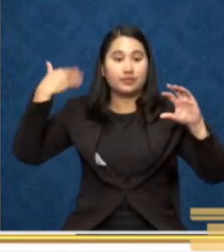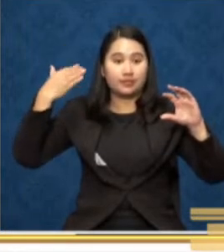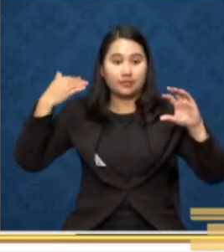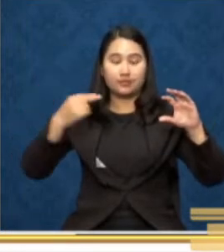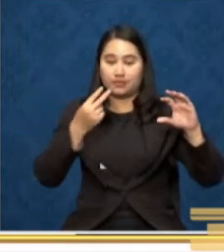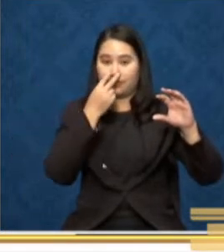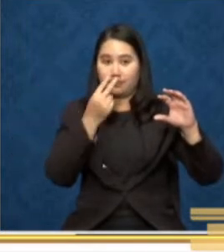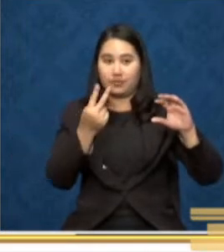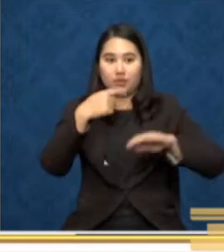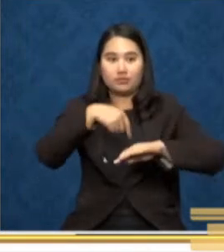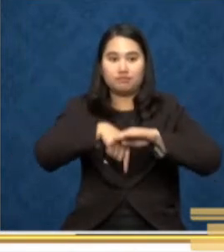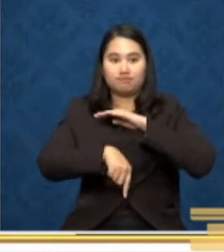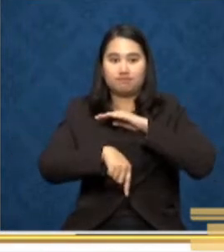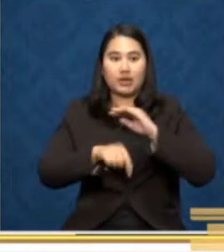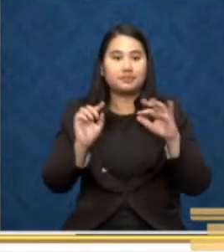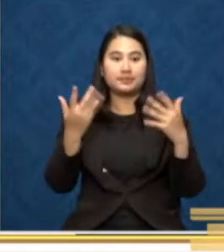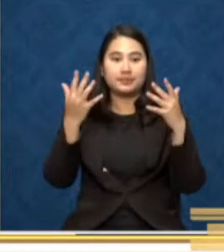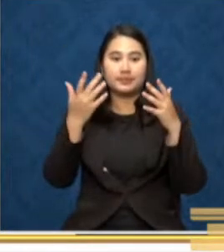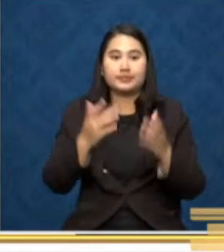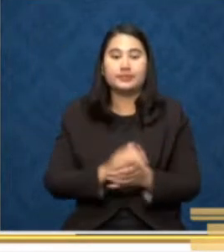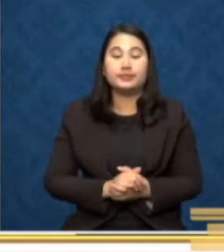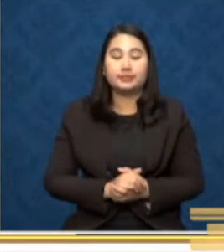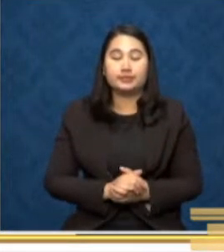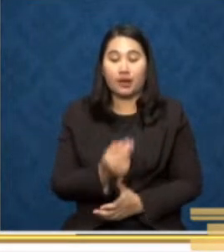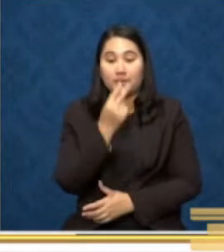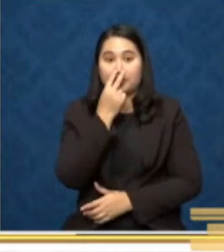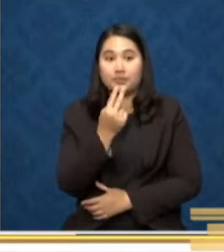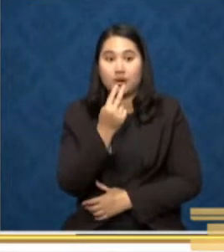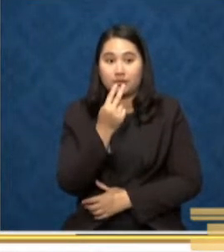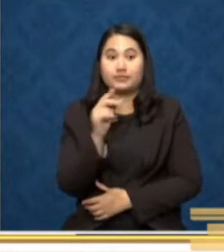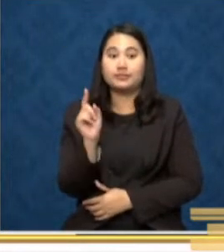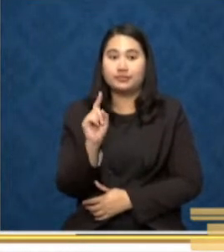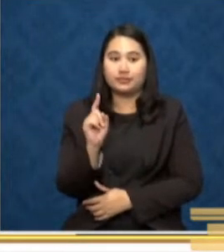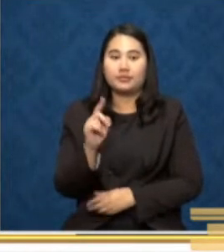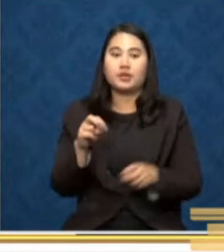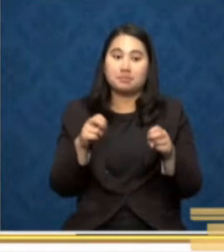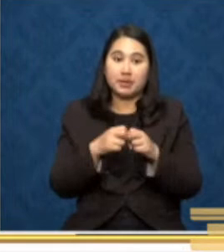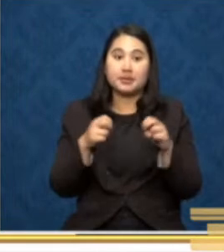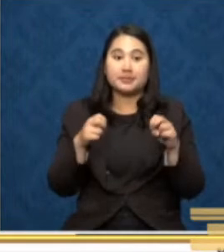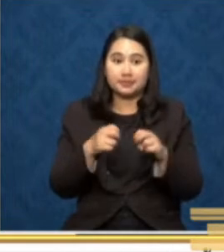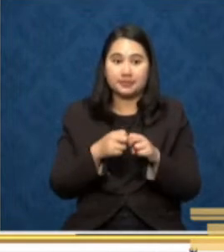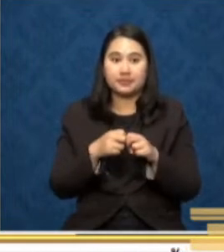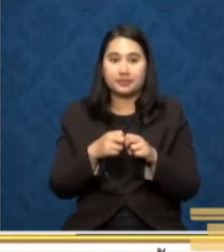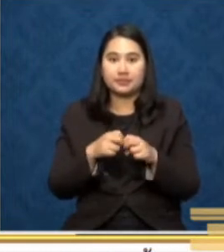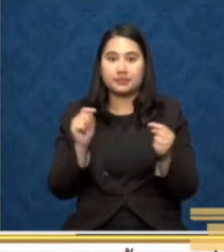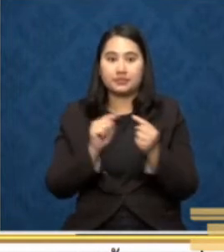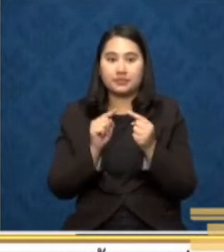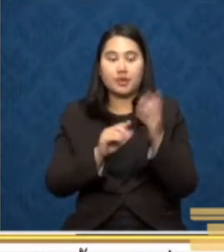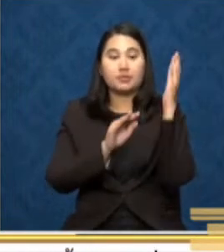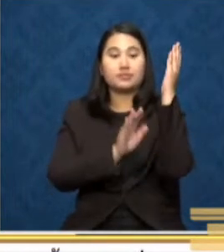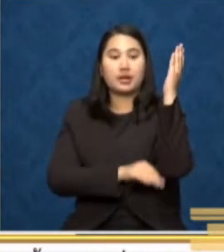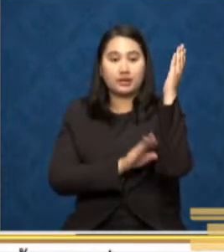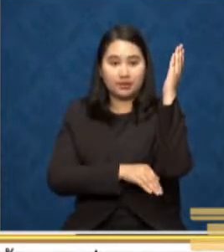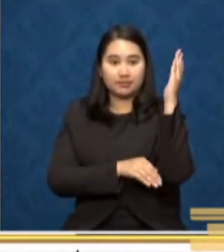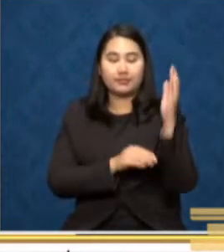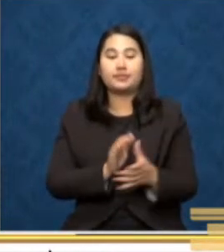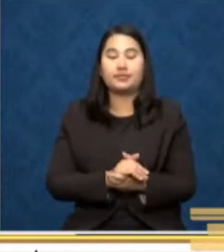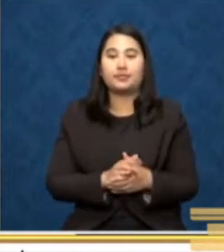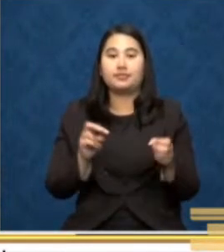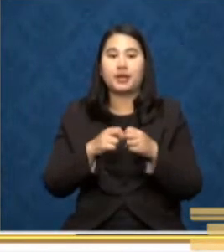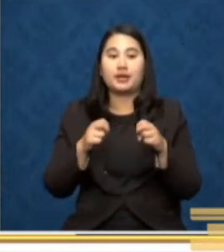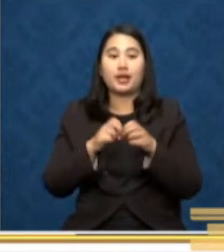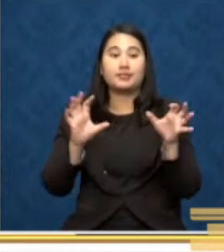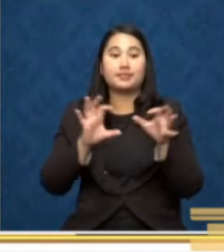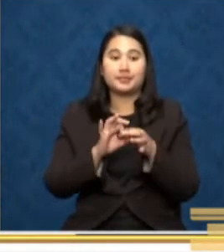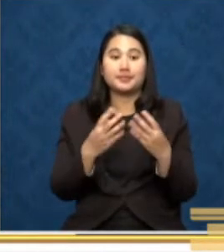ม่ได้มองถึงรากเหง้าของปัญหาตรงนี้เลยมองเพียงแค่ว่าปัญหาตรงนี้เป็นแค่ปัญหาในเชิงบริบทเชิงพื้นที่ปัญหาเกี่ยวข้องกับความ